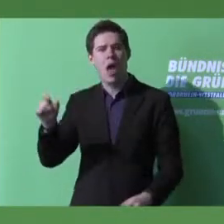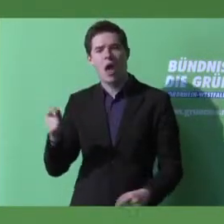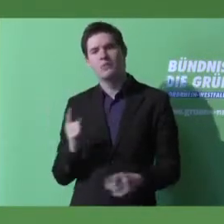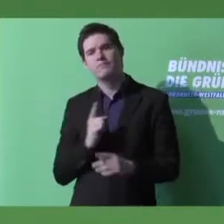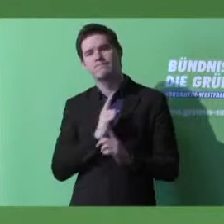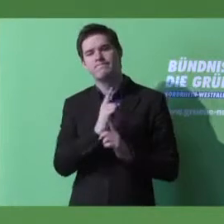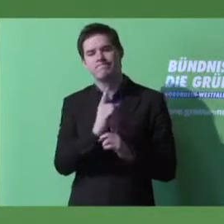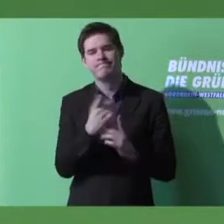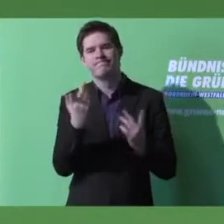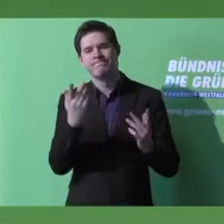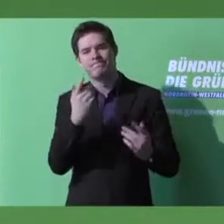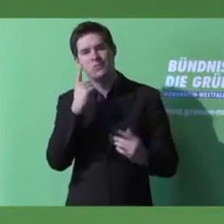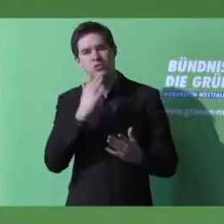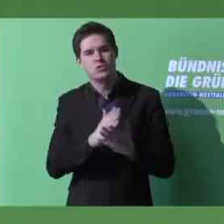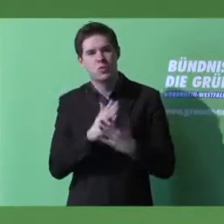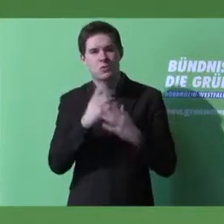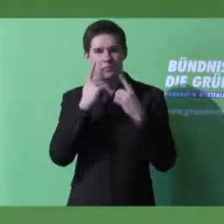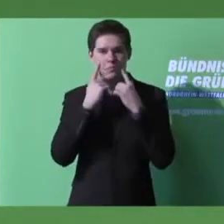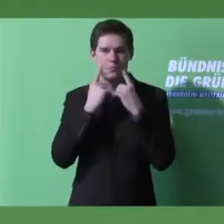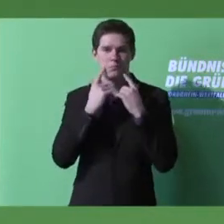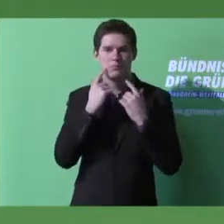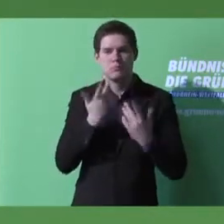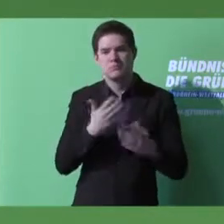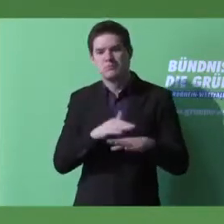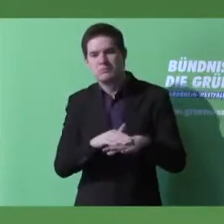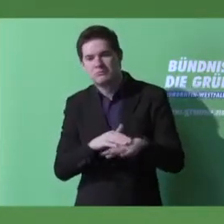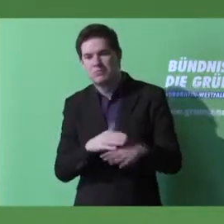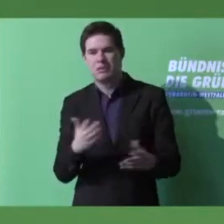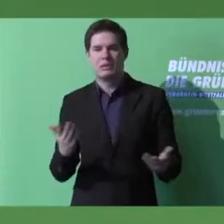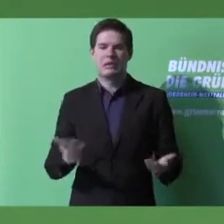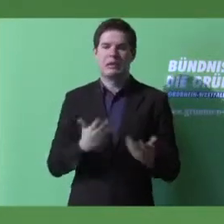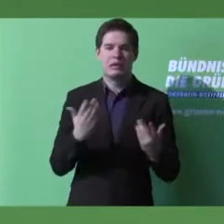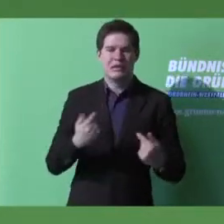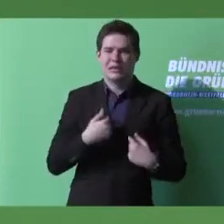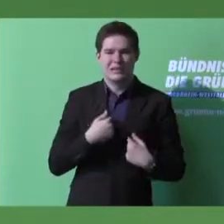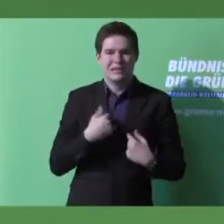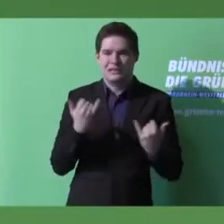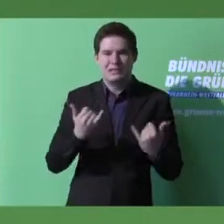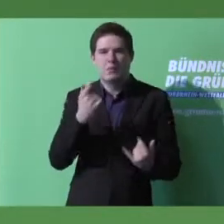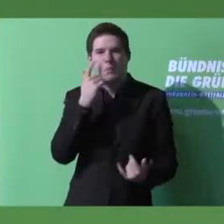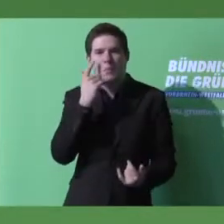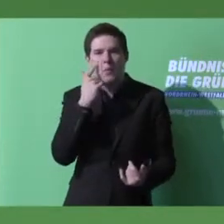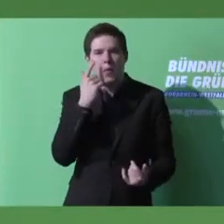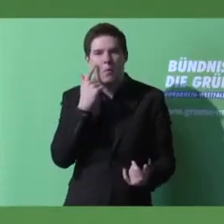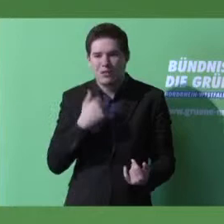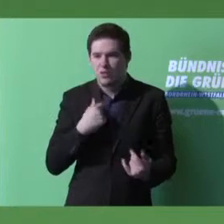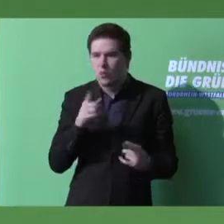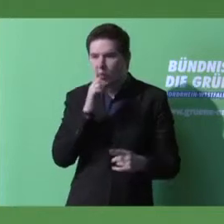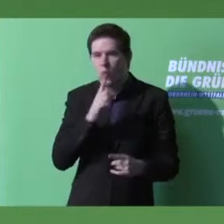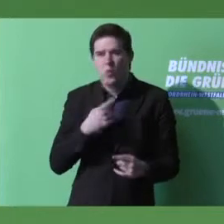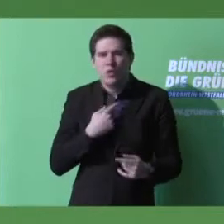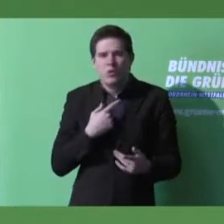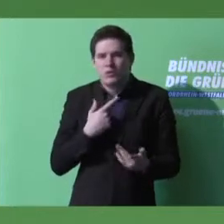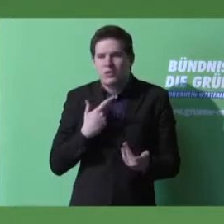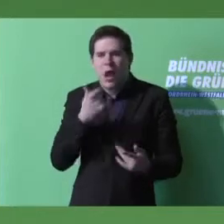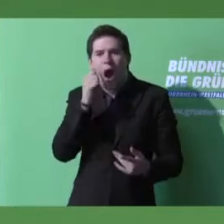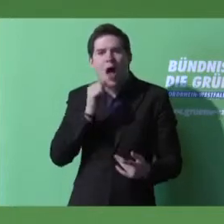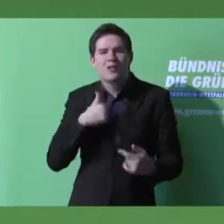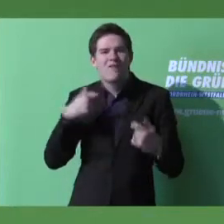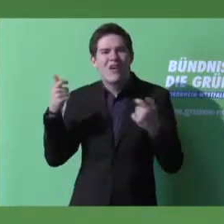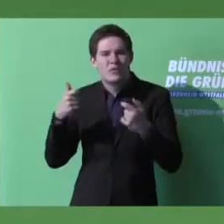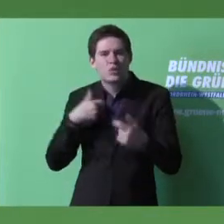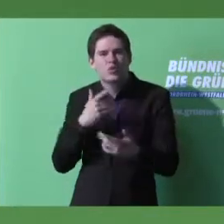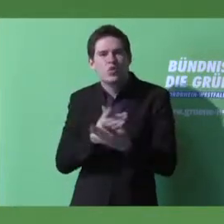Augen auf den grünen Fraktionsvorsitzenden zu und sagen, ich habe doch mehrere Millionen für meine